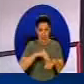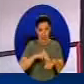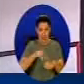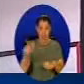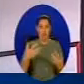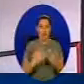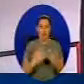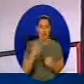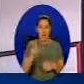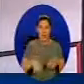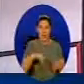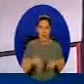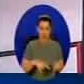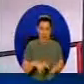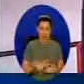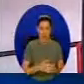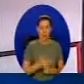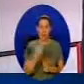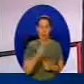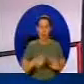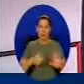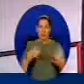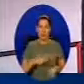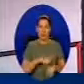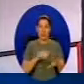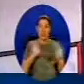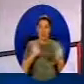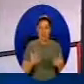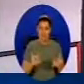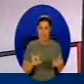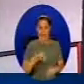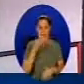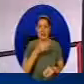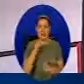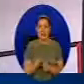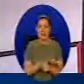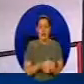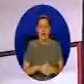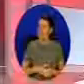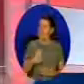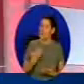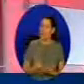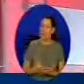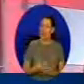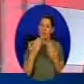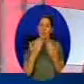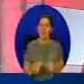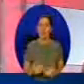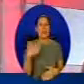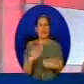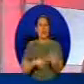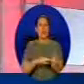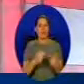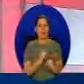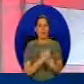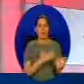מוזיאון האדם והחי, ב-30 לחודש, בשעה 10, הרצאה מלאה על דרווין. מומלץ. תודה רבה. עד כאן עושים סדר חדש להיום, תודה